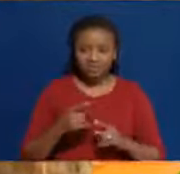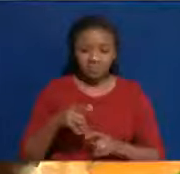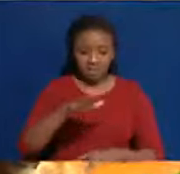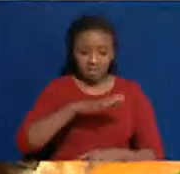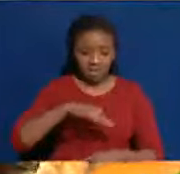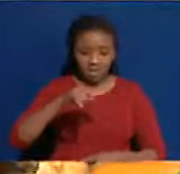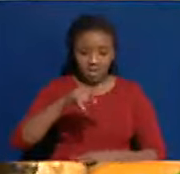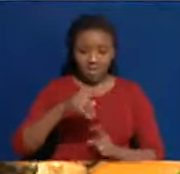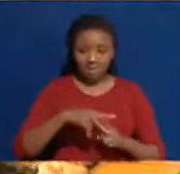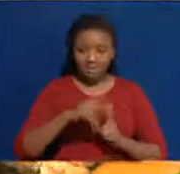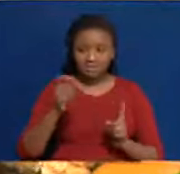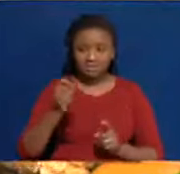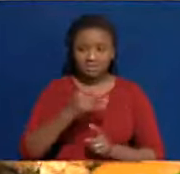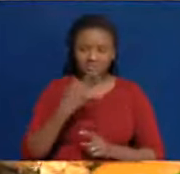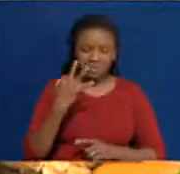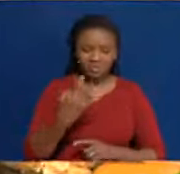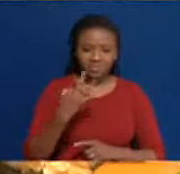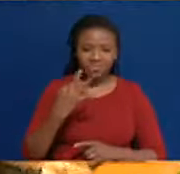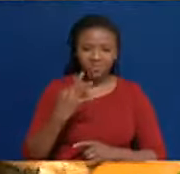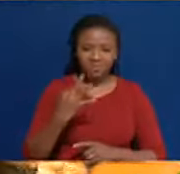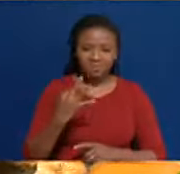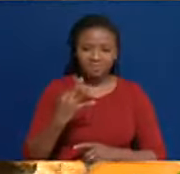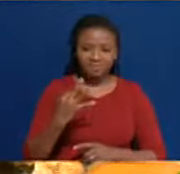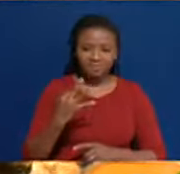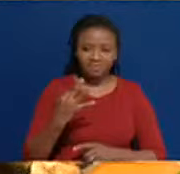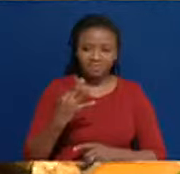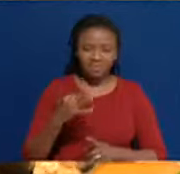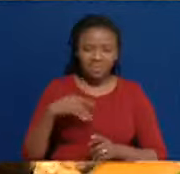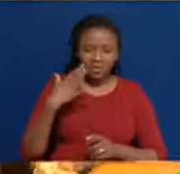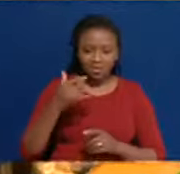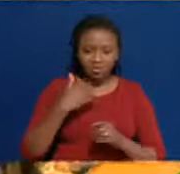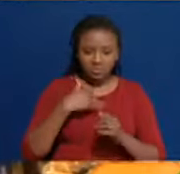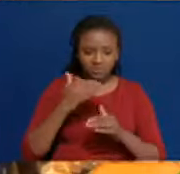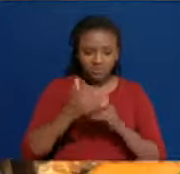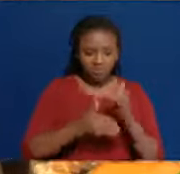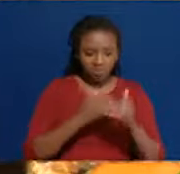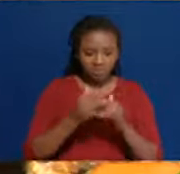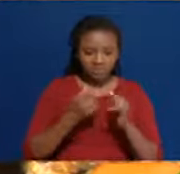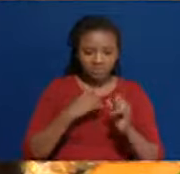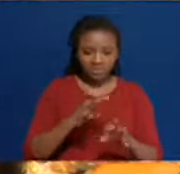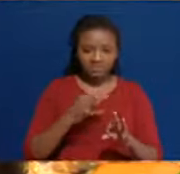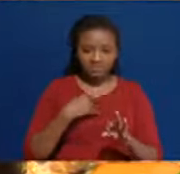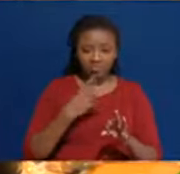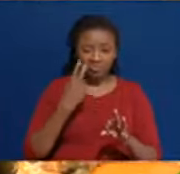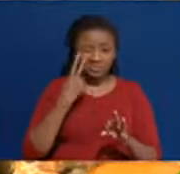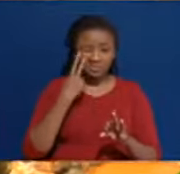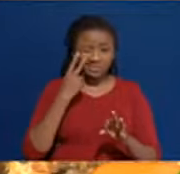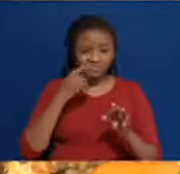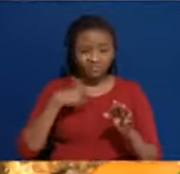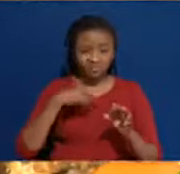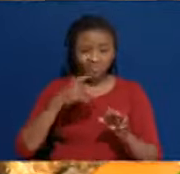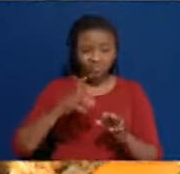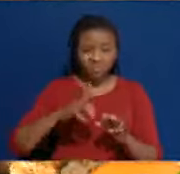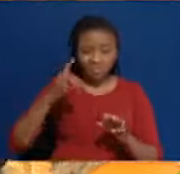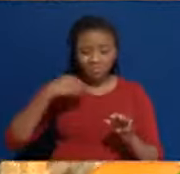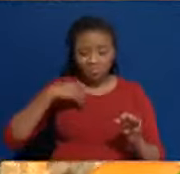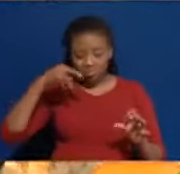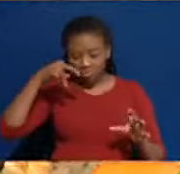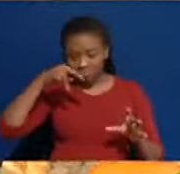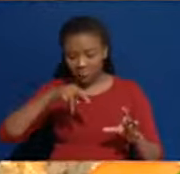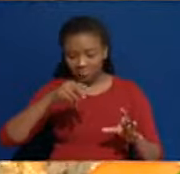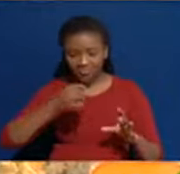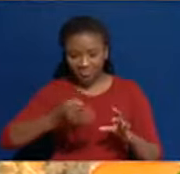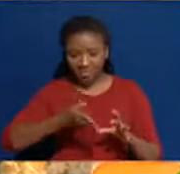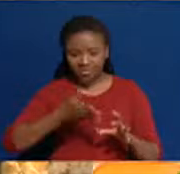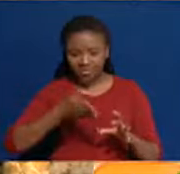wa tatu. Kuna vile ile veni imejipanga ya miamba. Ukiziangalia kuanzia juu inakuonyesha kwamba hapa ndo kuna